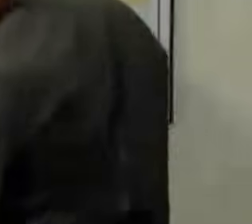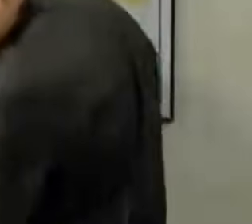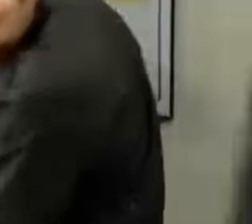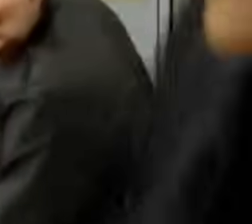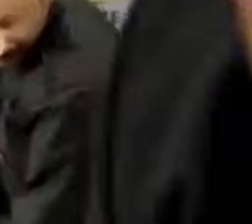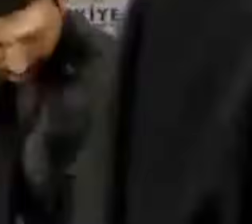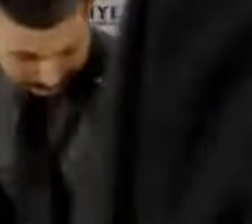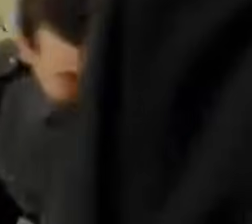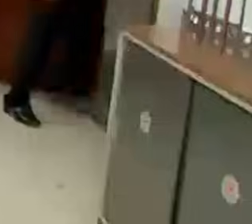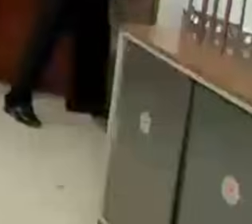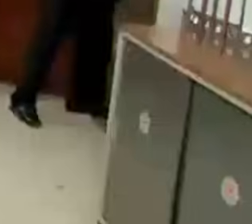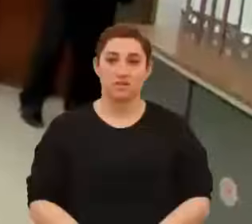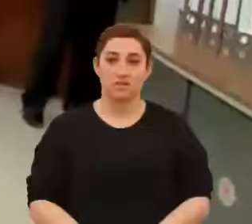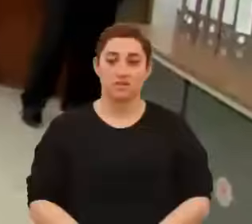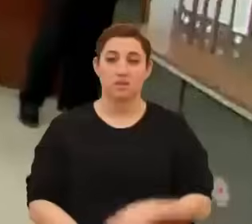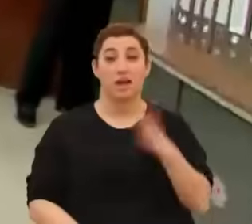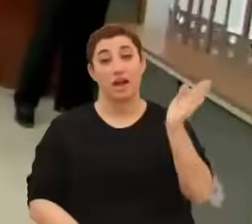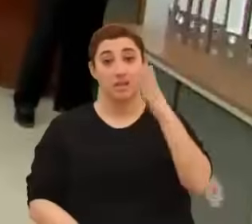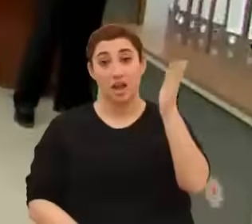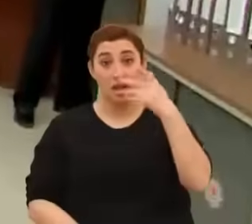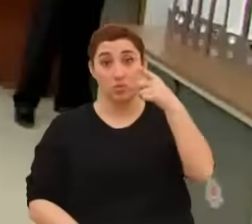alıp Selahattin'e fırlattı.